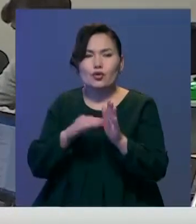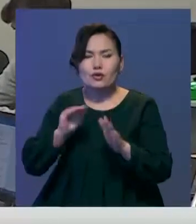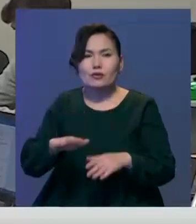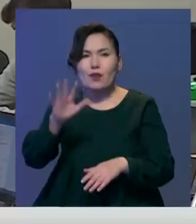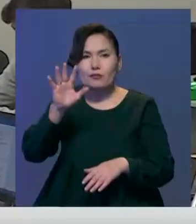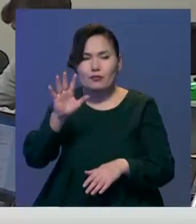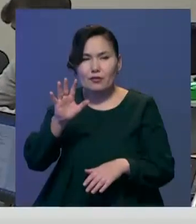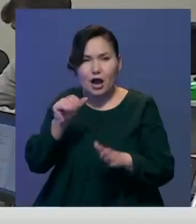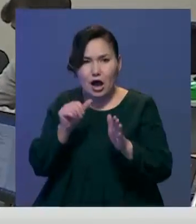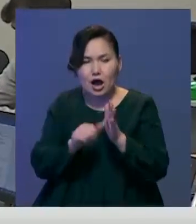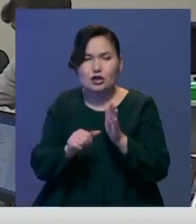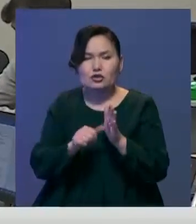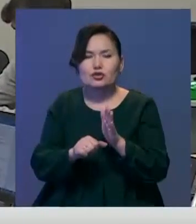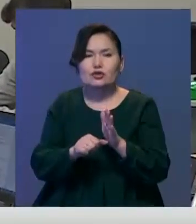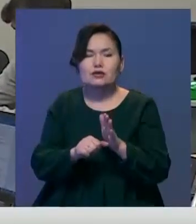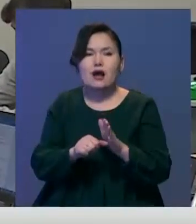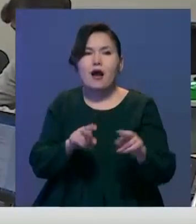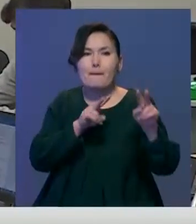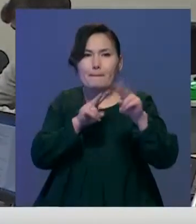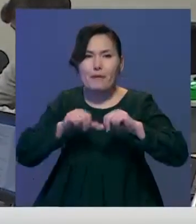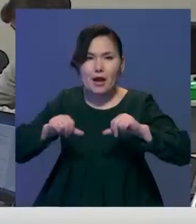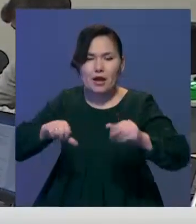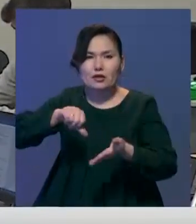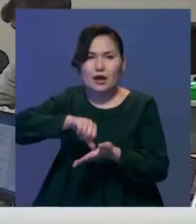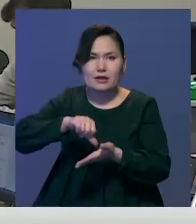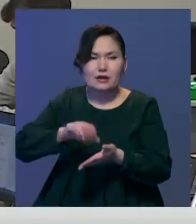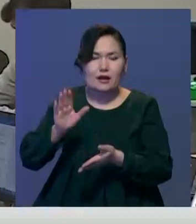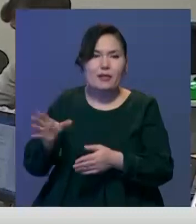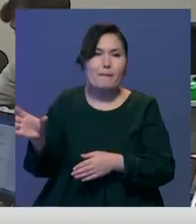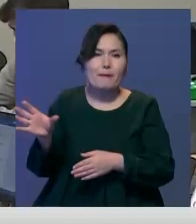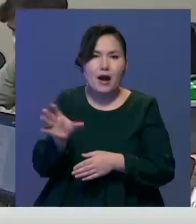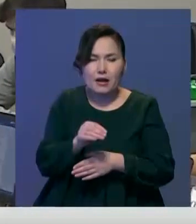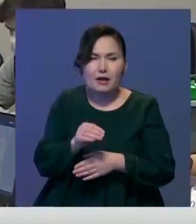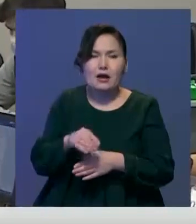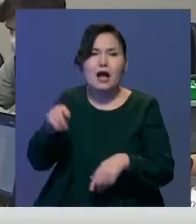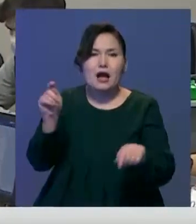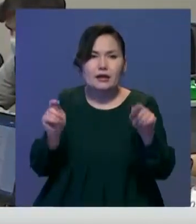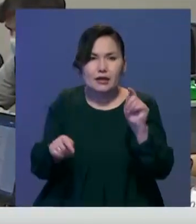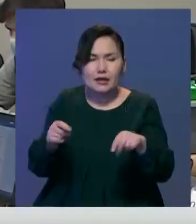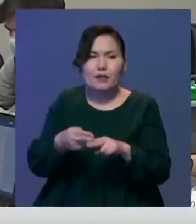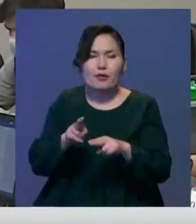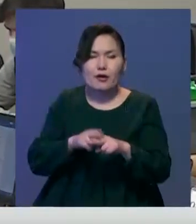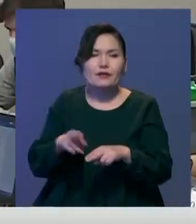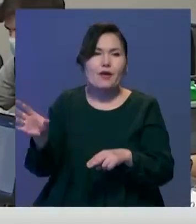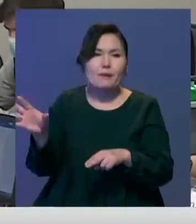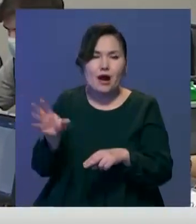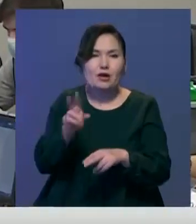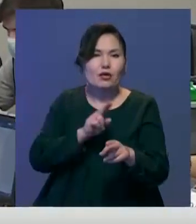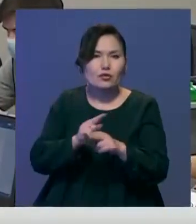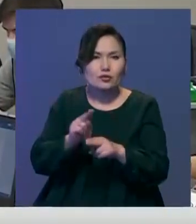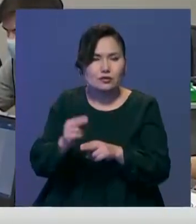19640 байқаушылар дайындалған, олардың бәрі жақсылап тұрып, жаңағы дұрыс деңгейде тренинг, семинар арқылы